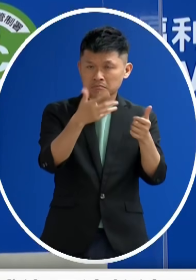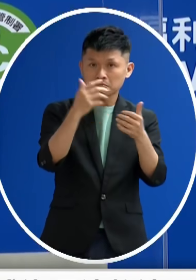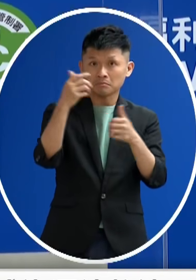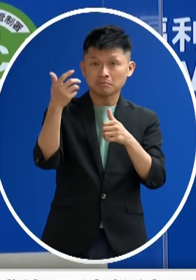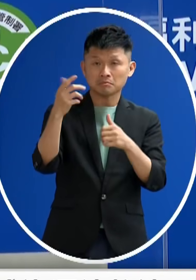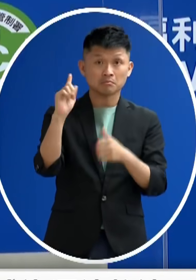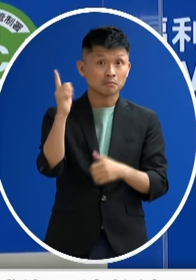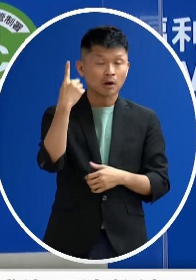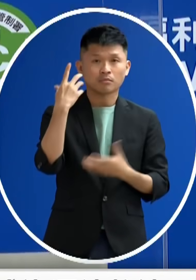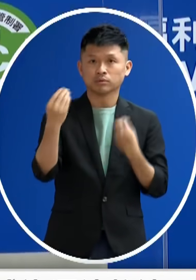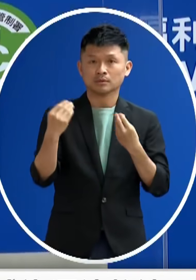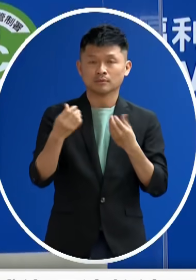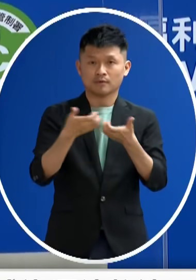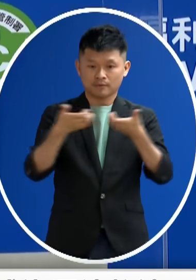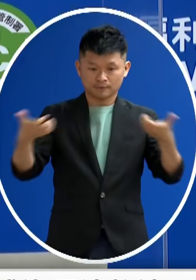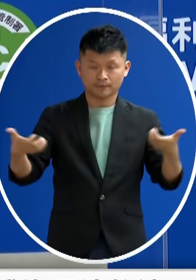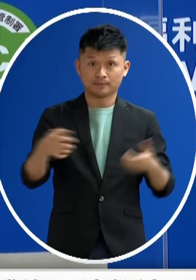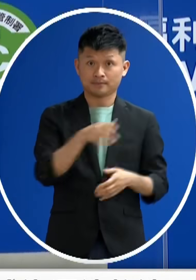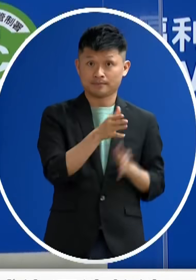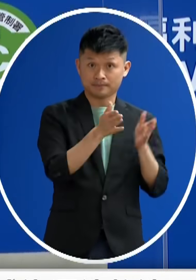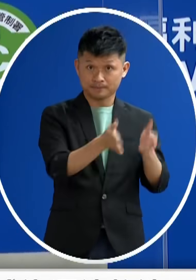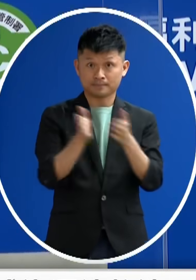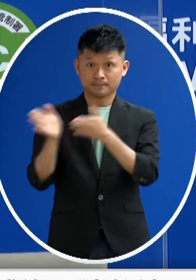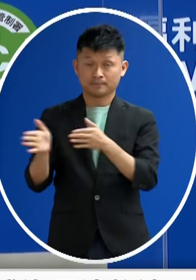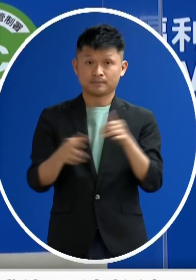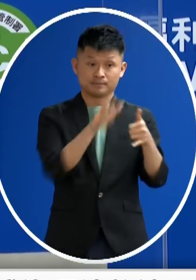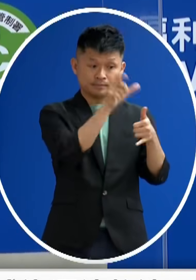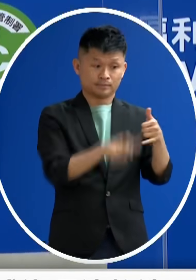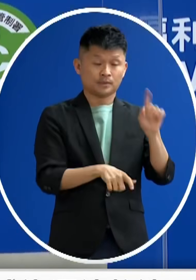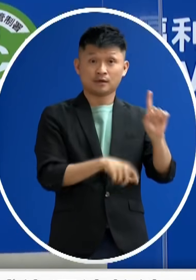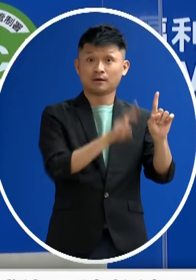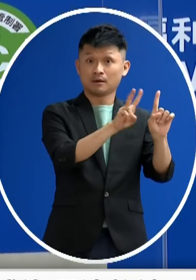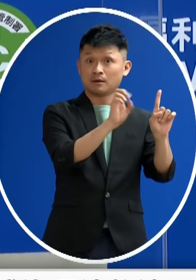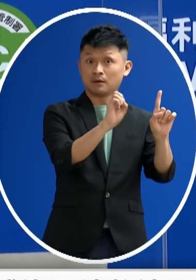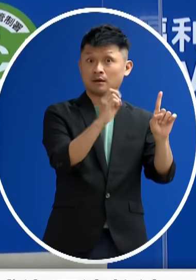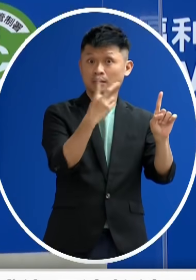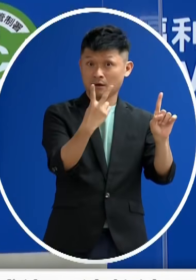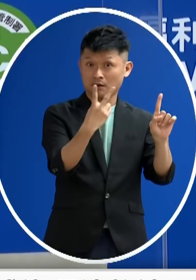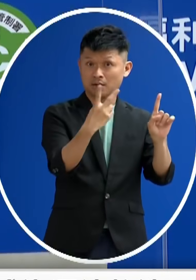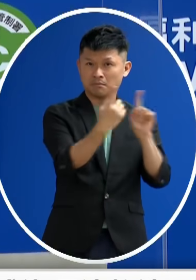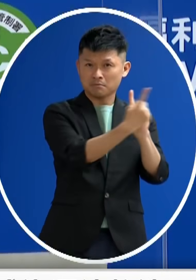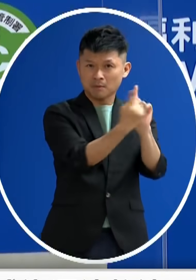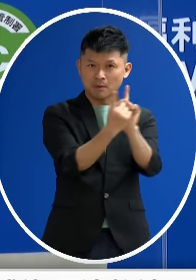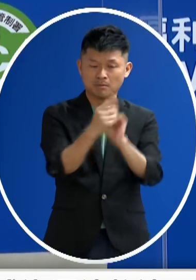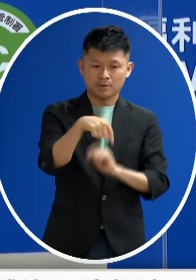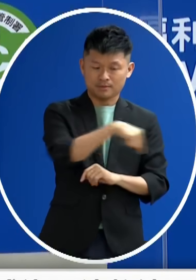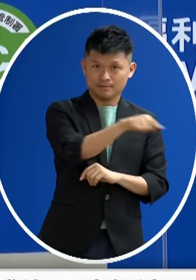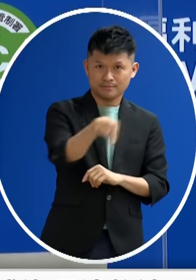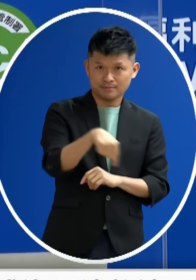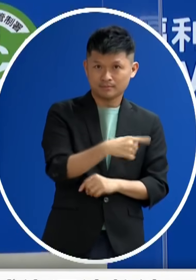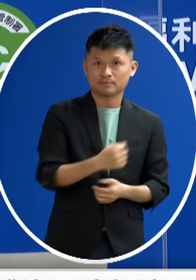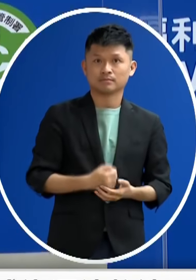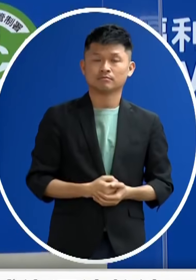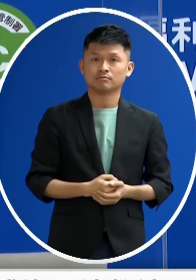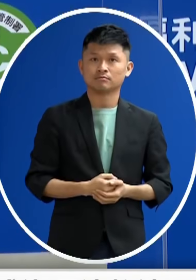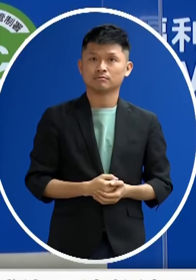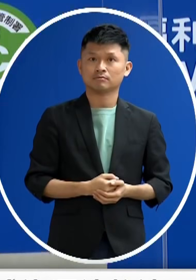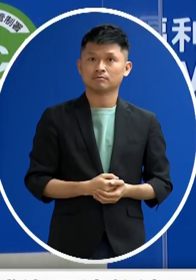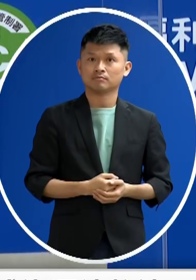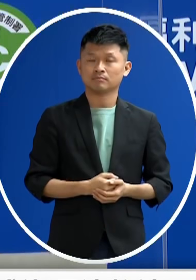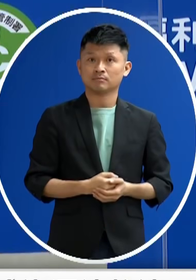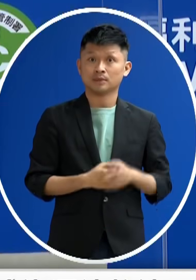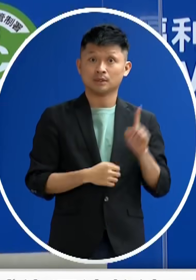那分作2块，那一块是1202这一群，那他这一群里面总共